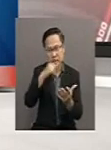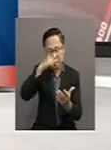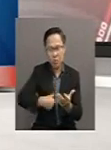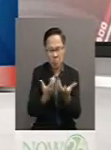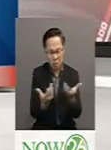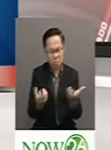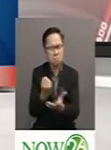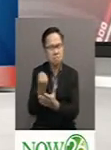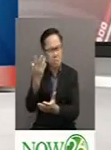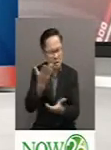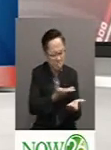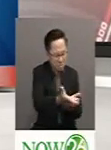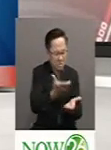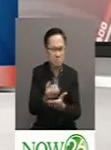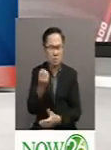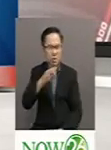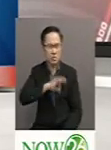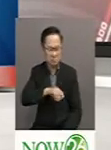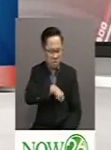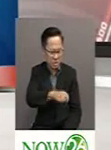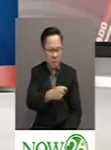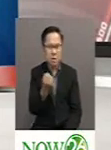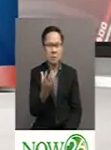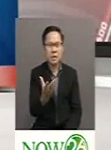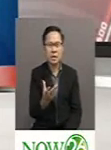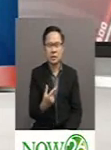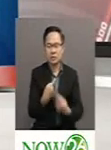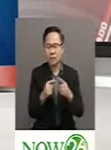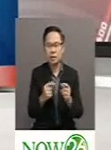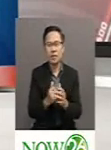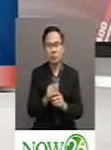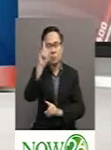จะบ่นอยู่แล้วนะคะว่าออกไปใช้จ่ายวันหนึ่งกระเป๋าแทบจะหมดเ